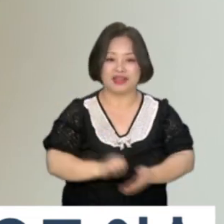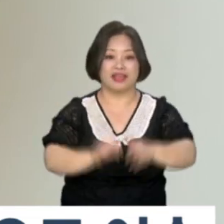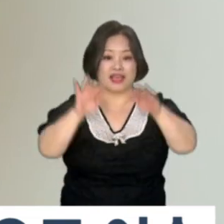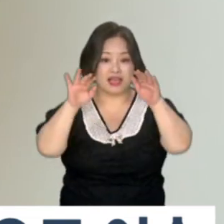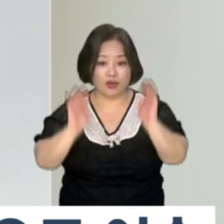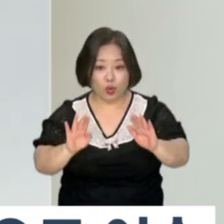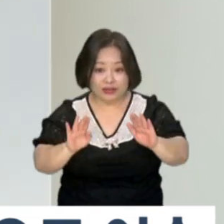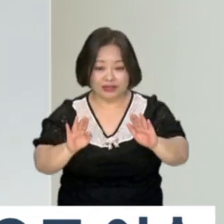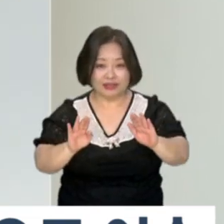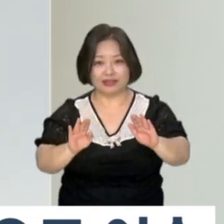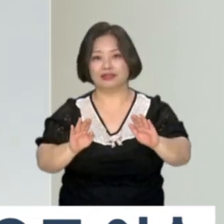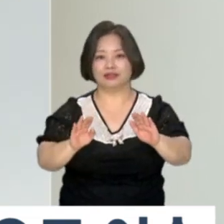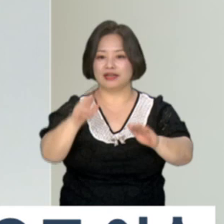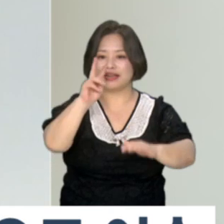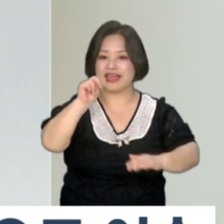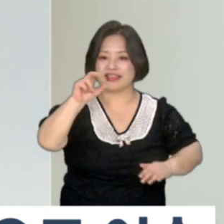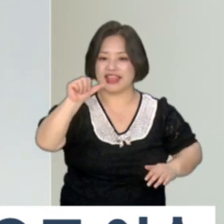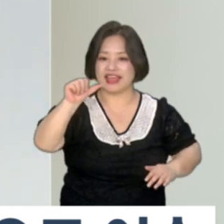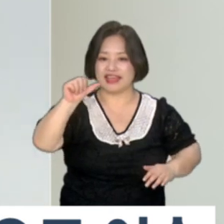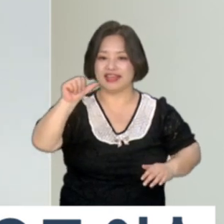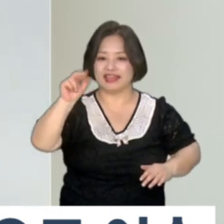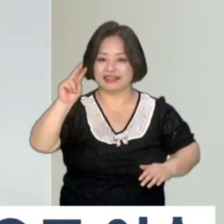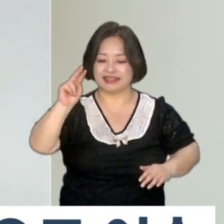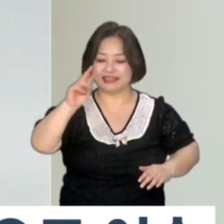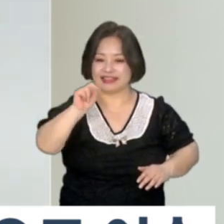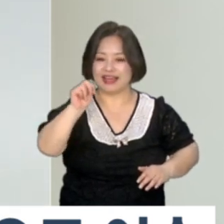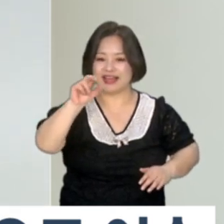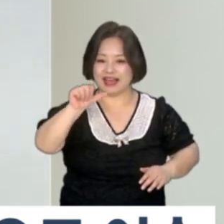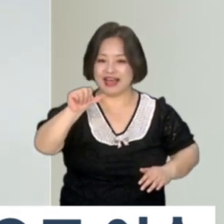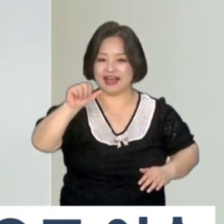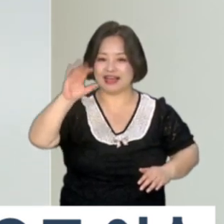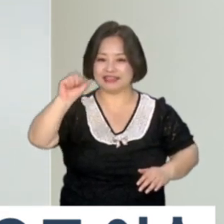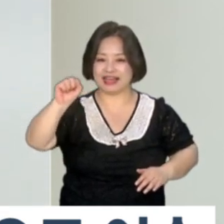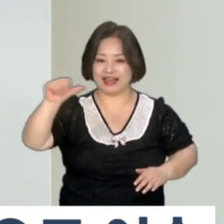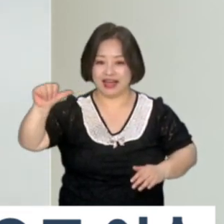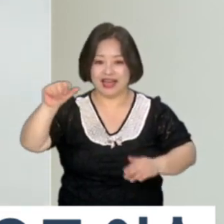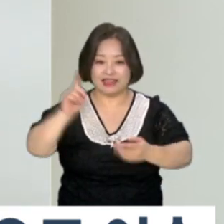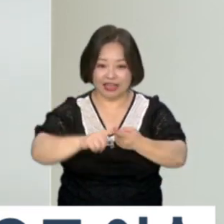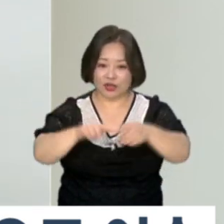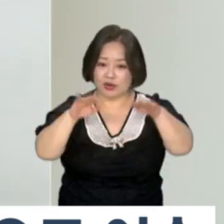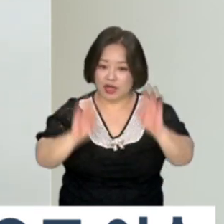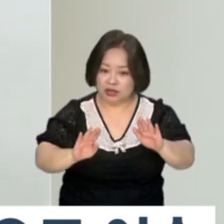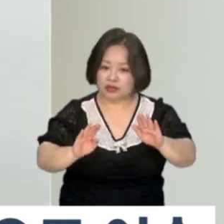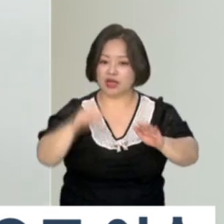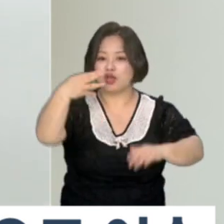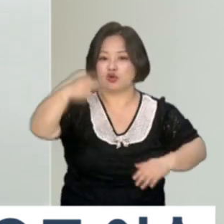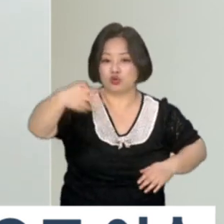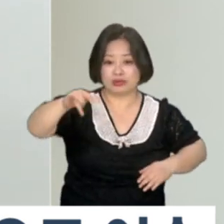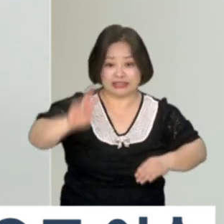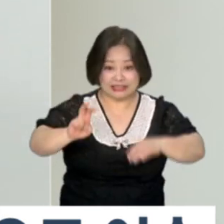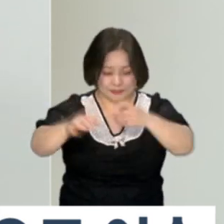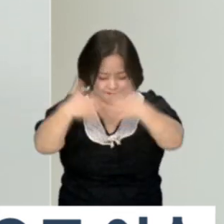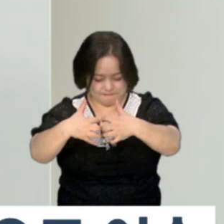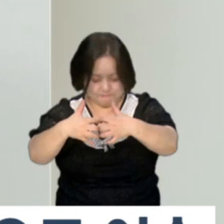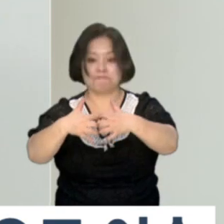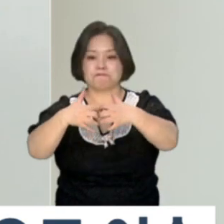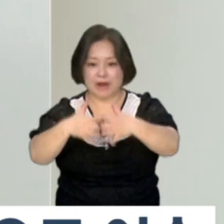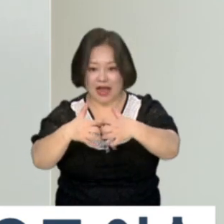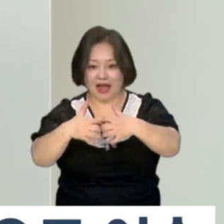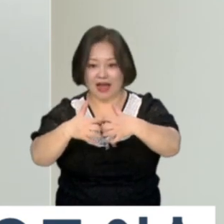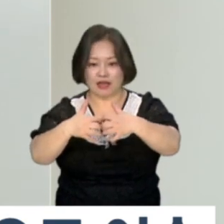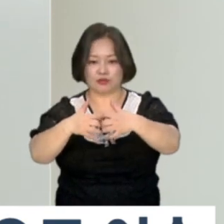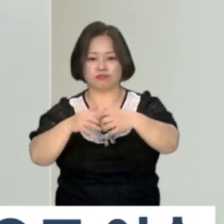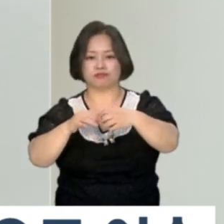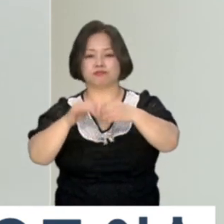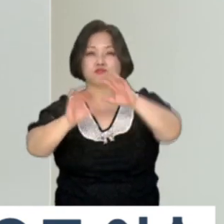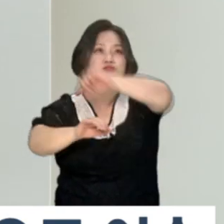한국 천문연구원은 오늘 미국의 무인 달 착용욕선을 통해 내년에 발로 갈 루쌤 탑재체 개발이 완료돼 미국으로 이동을